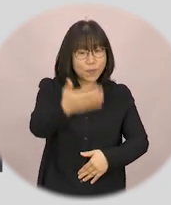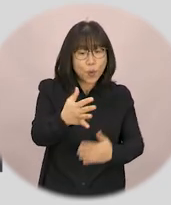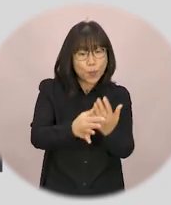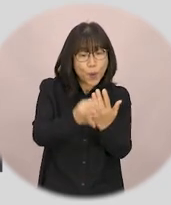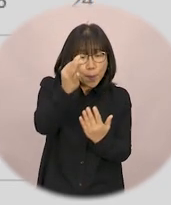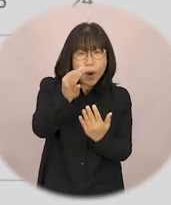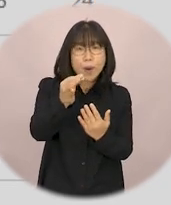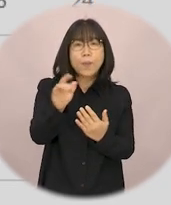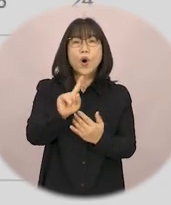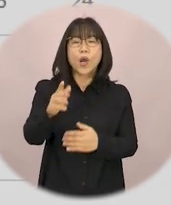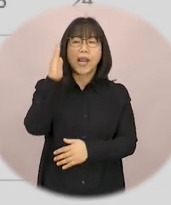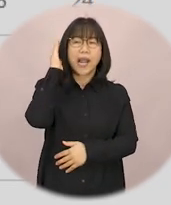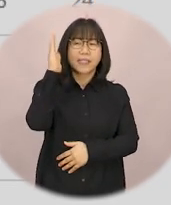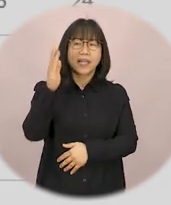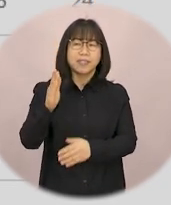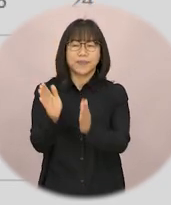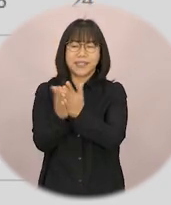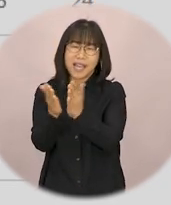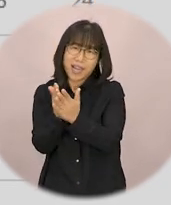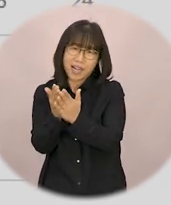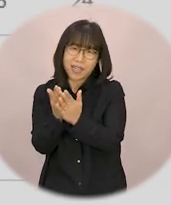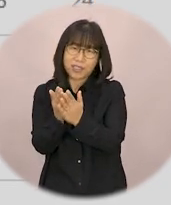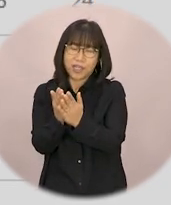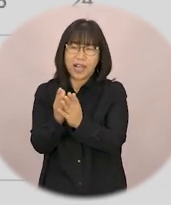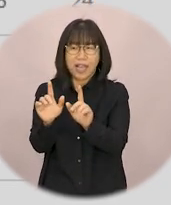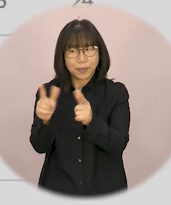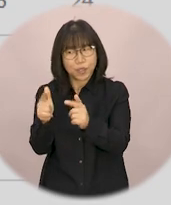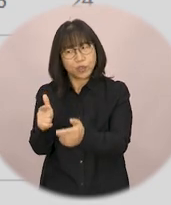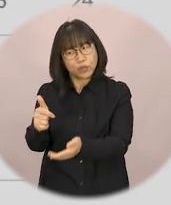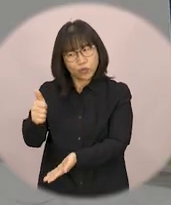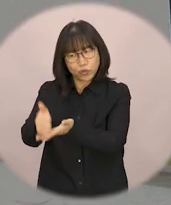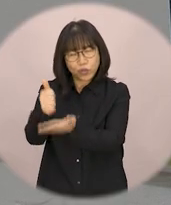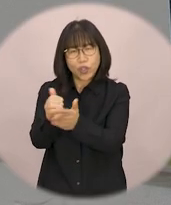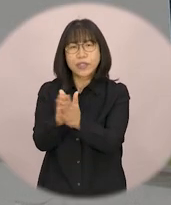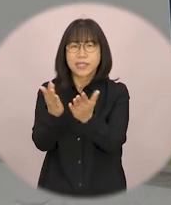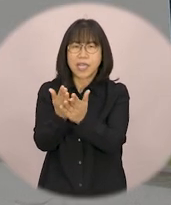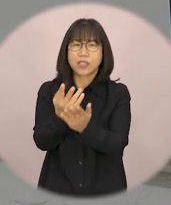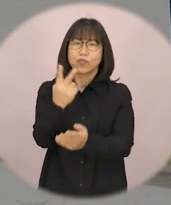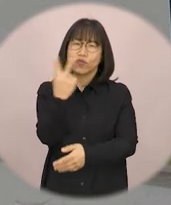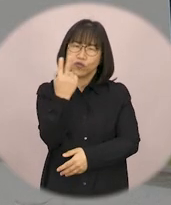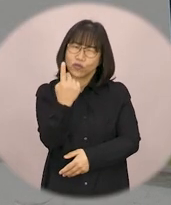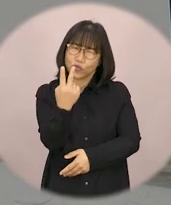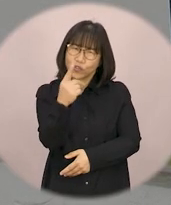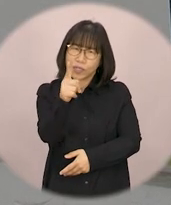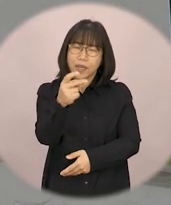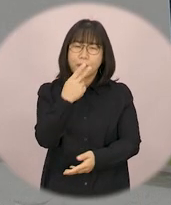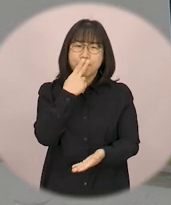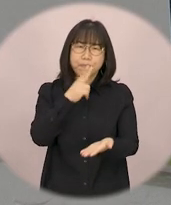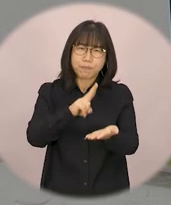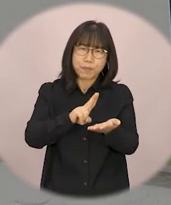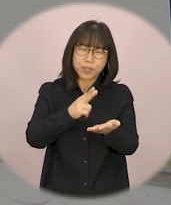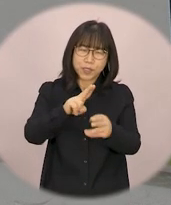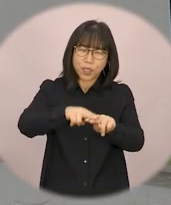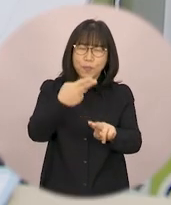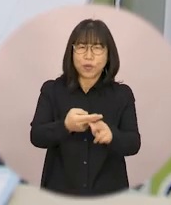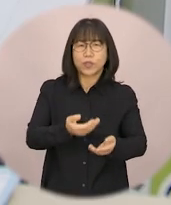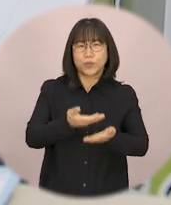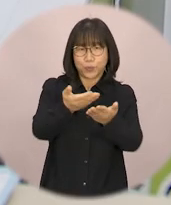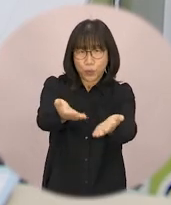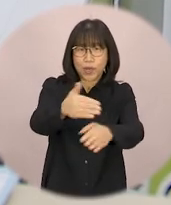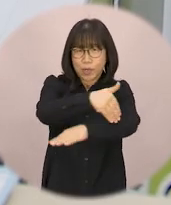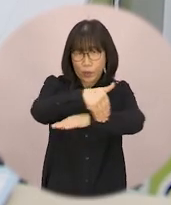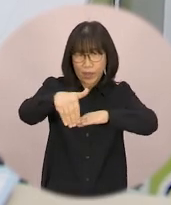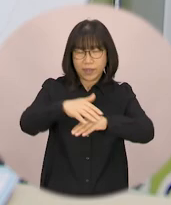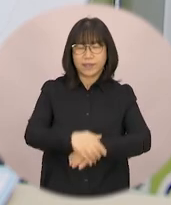되고 질문이 채택된 분께는 강사님의 저서 혹은 추천 도서를 보내드립니다 강서 지식